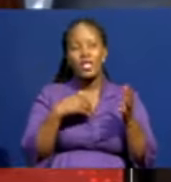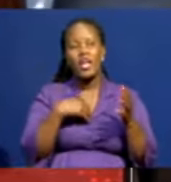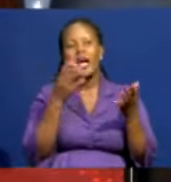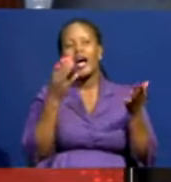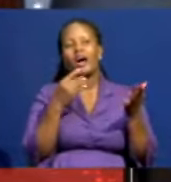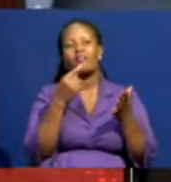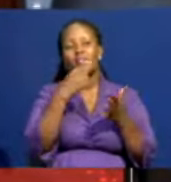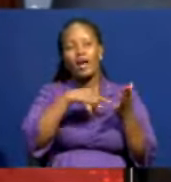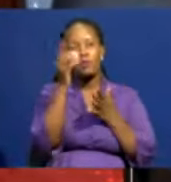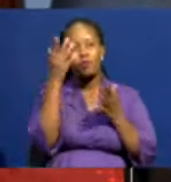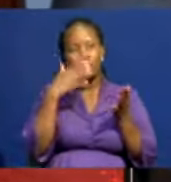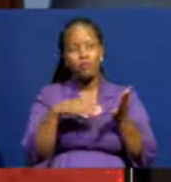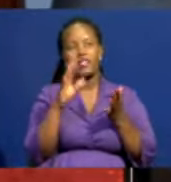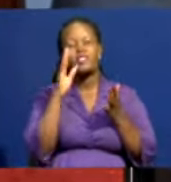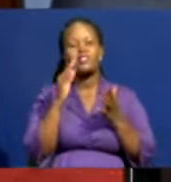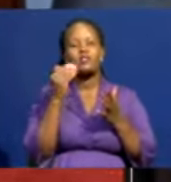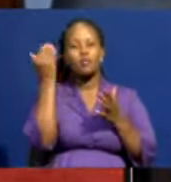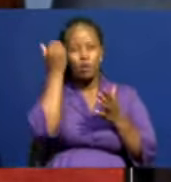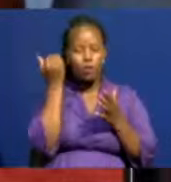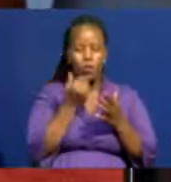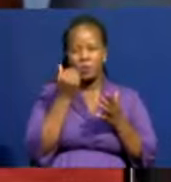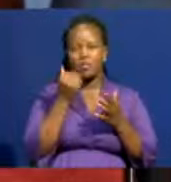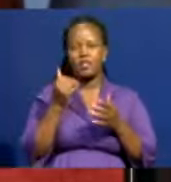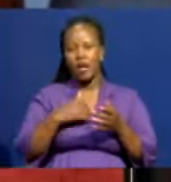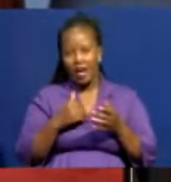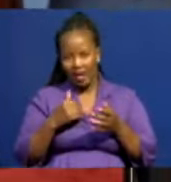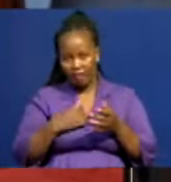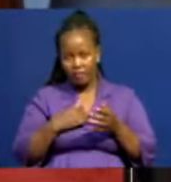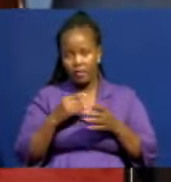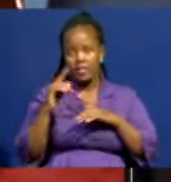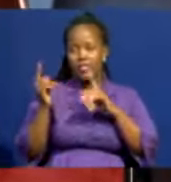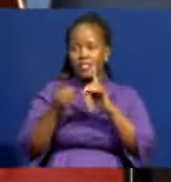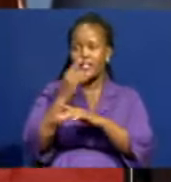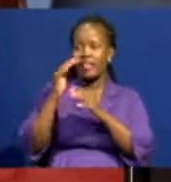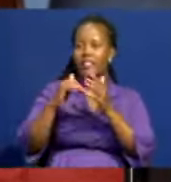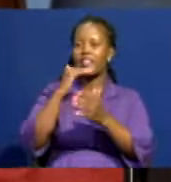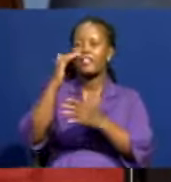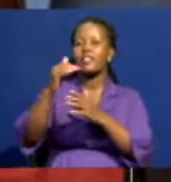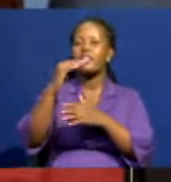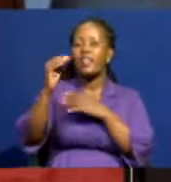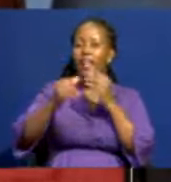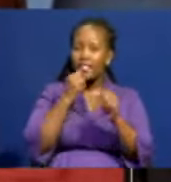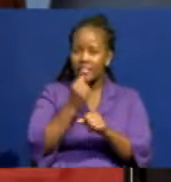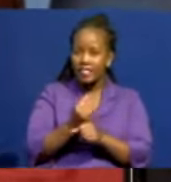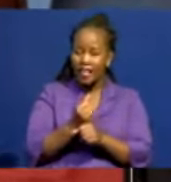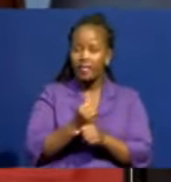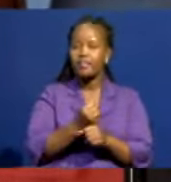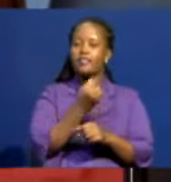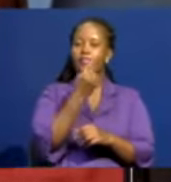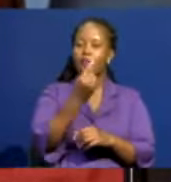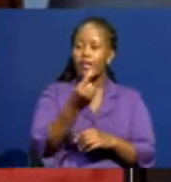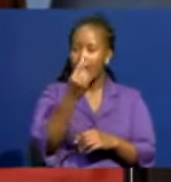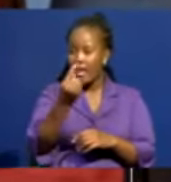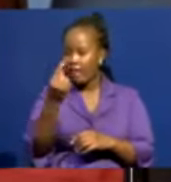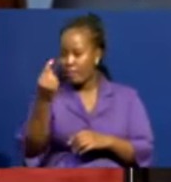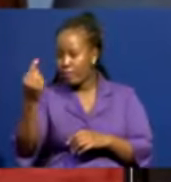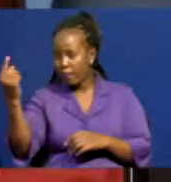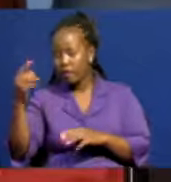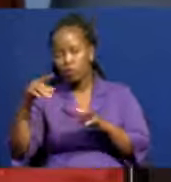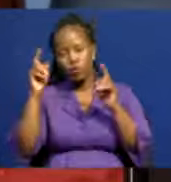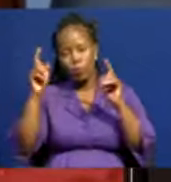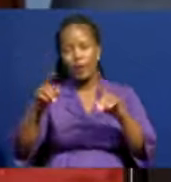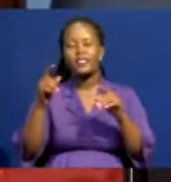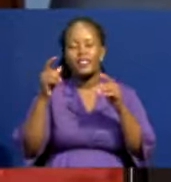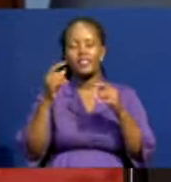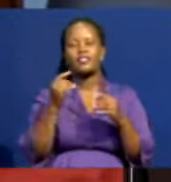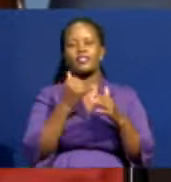wametupeleka kotini, lakini tumepitisha sheria, kuanzia mwaka ujao kila mtu atapata bima ya afya,